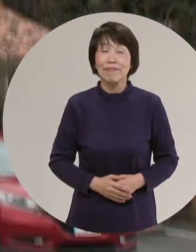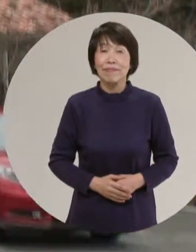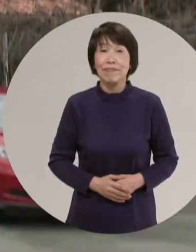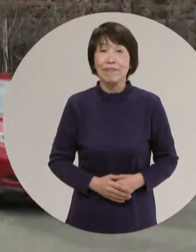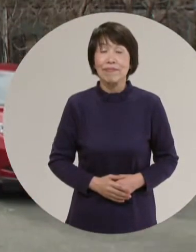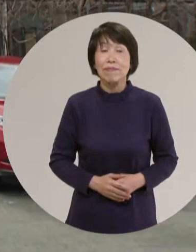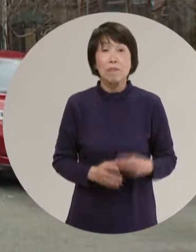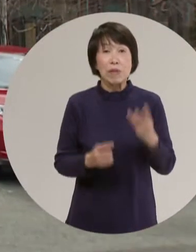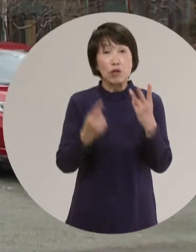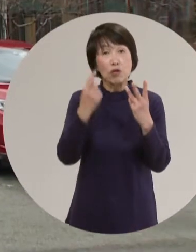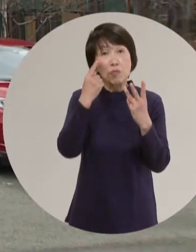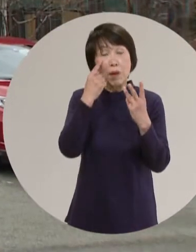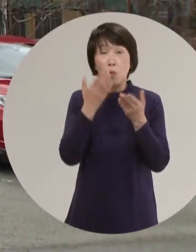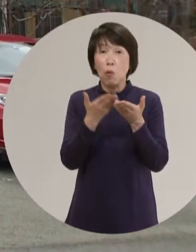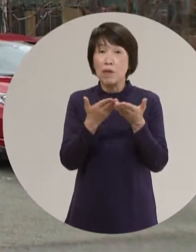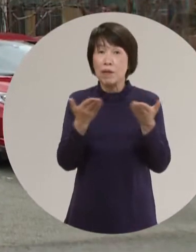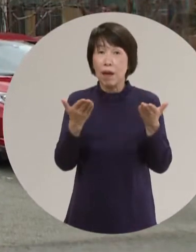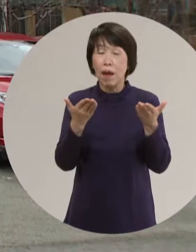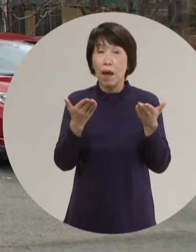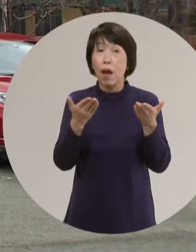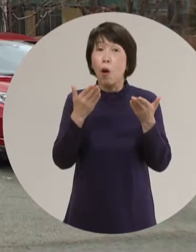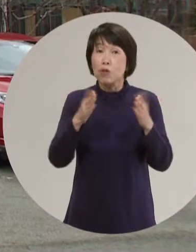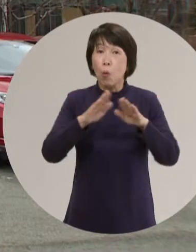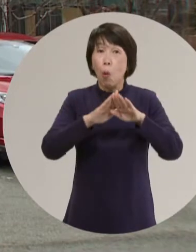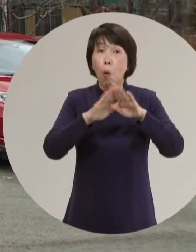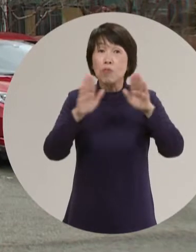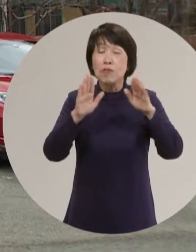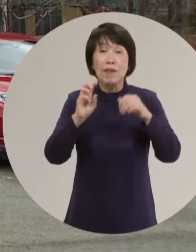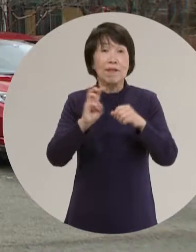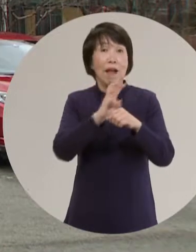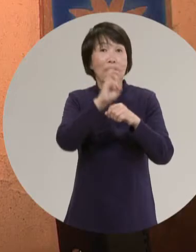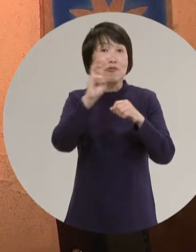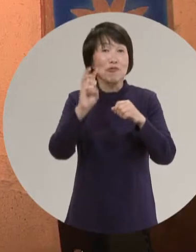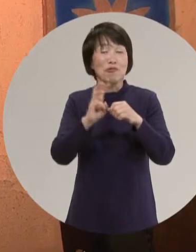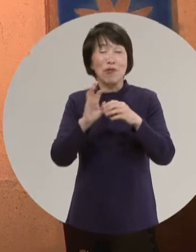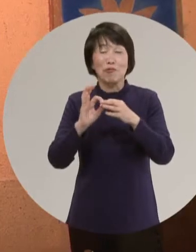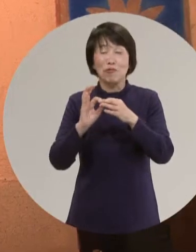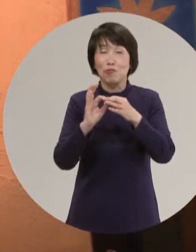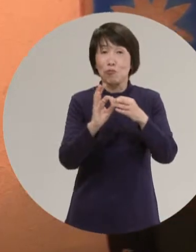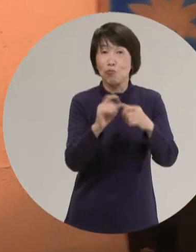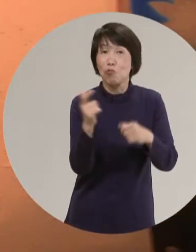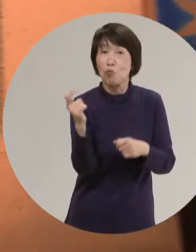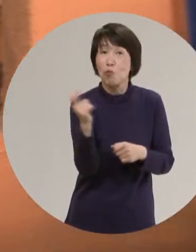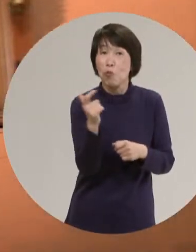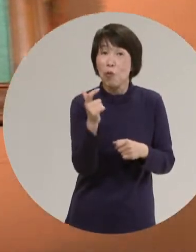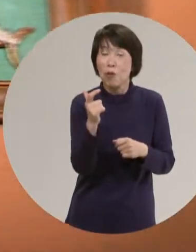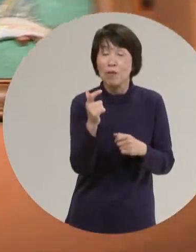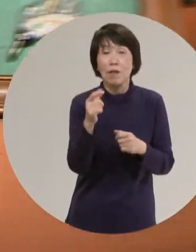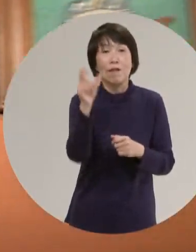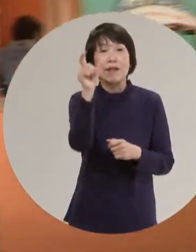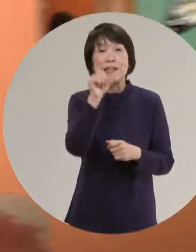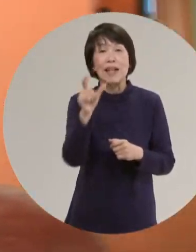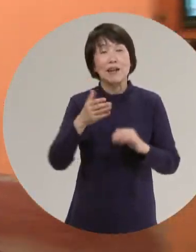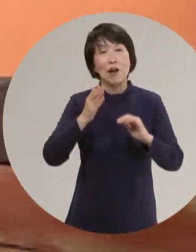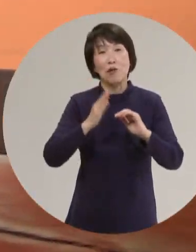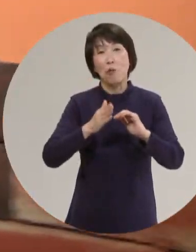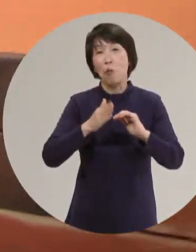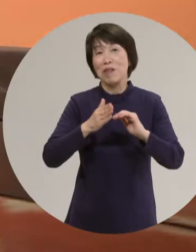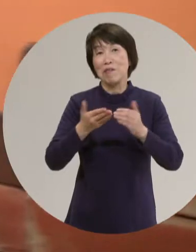3つ目のお店は創業以来30年以上愛され続けるイタリアンの名店トリト。